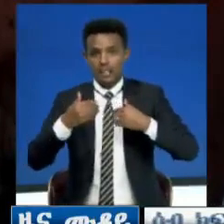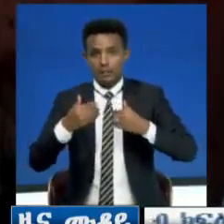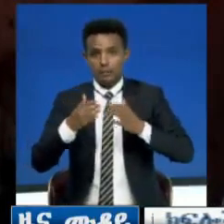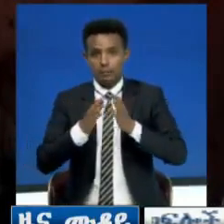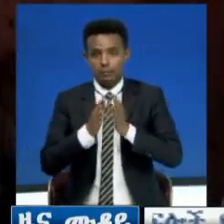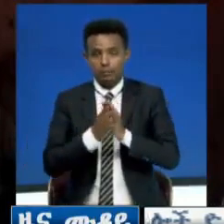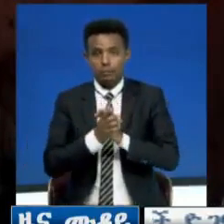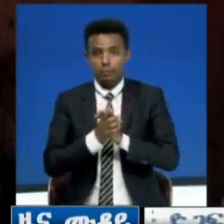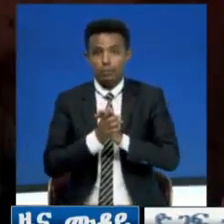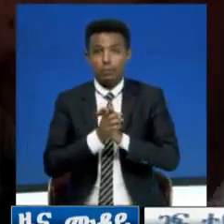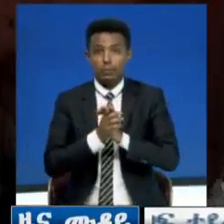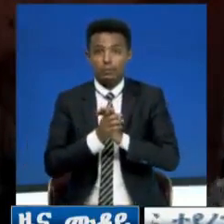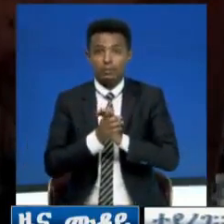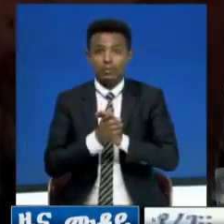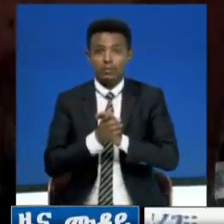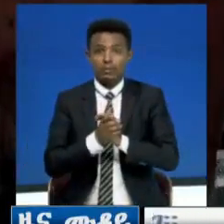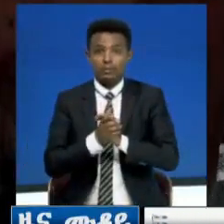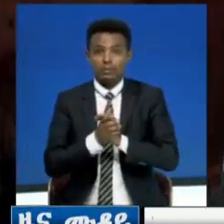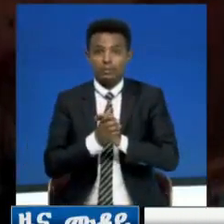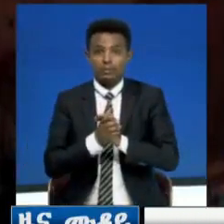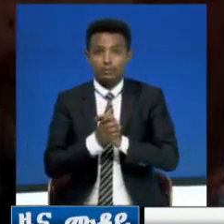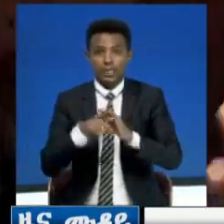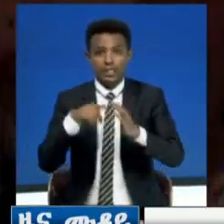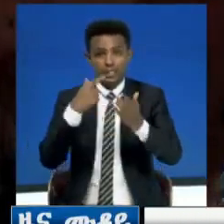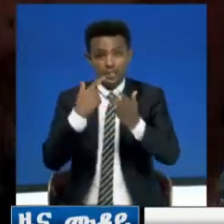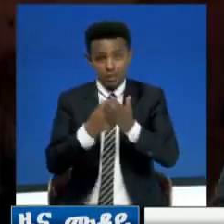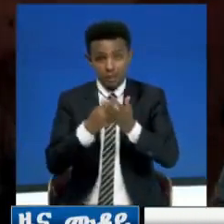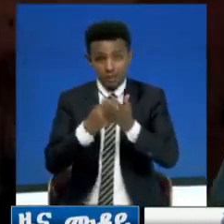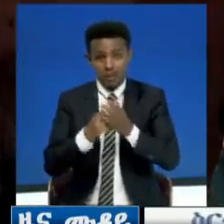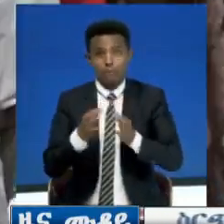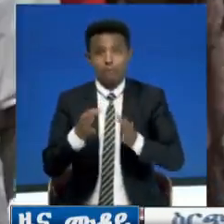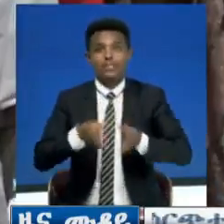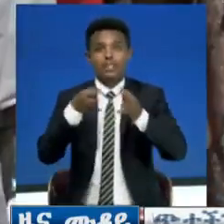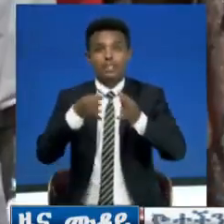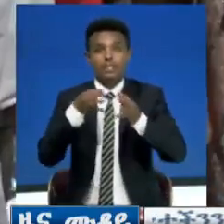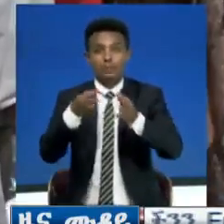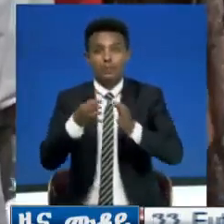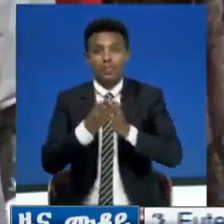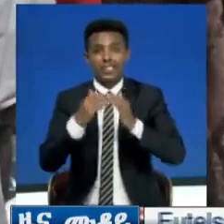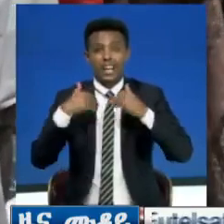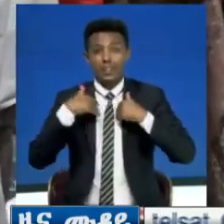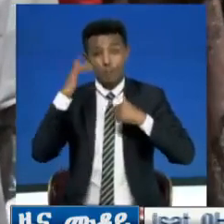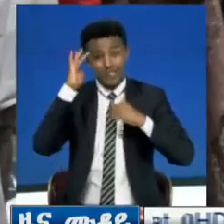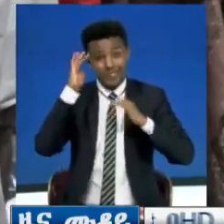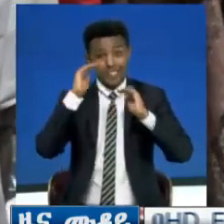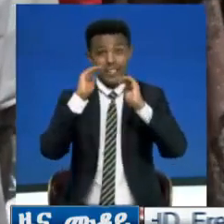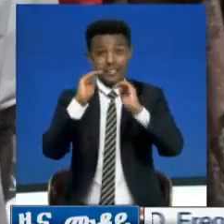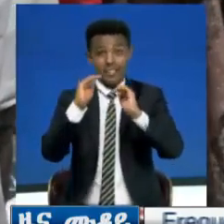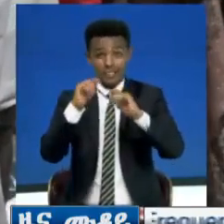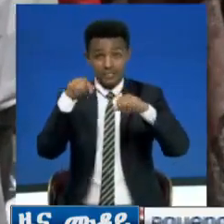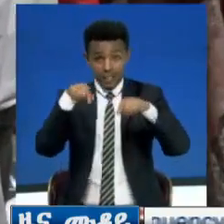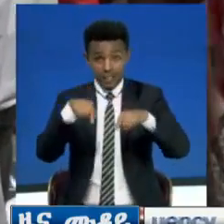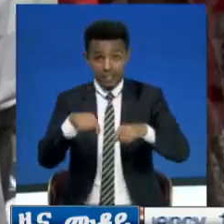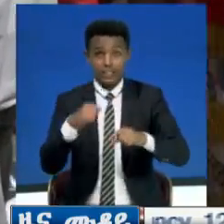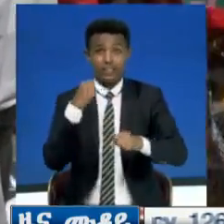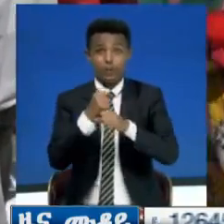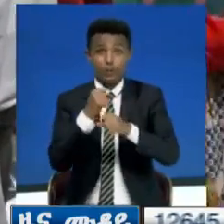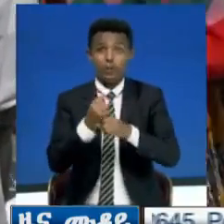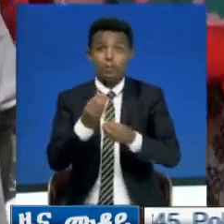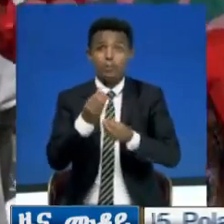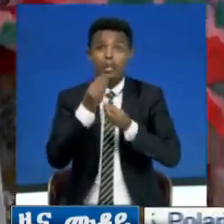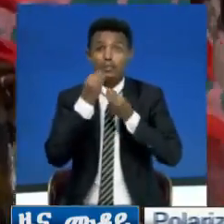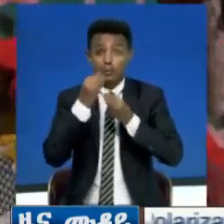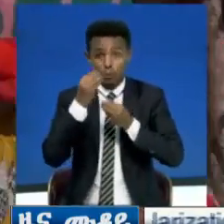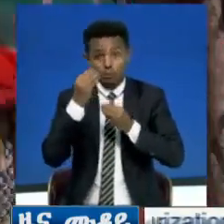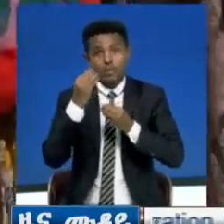በአኬራም የሚያስገበይን ስለሆነ ይህንን ነው የማስተላልፈው። ካለው በሽታ አንጣር ዛሬ ሰርቶ በልቶ የሚያድር የለም፣ ገበያውም